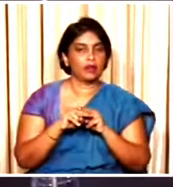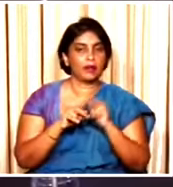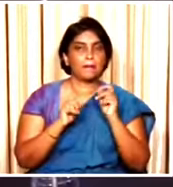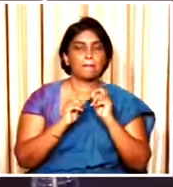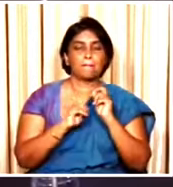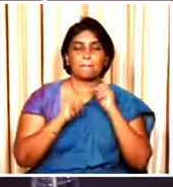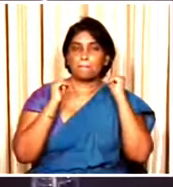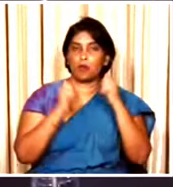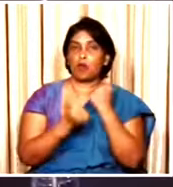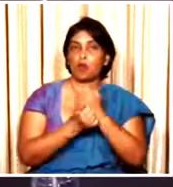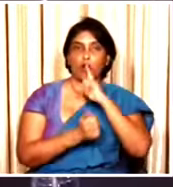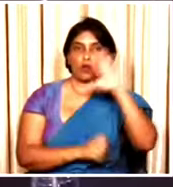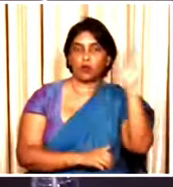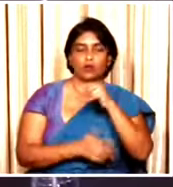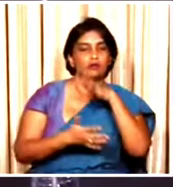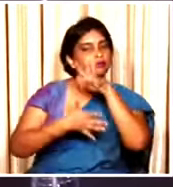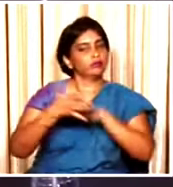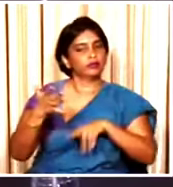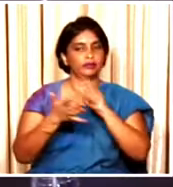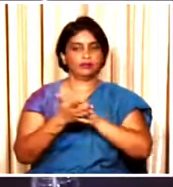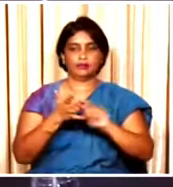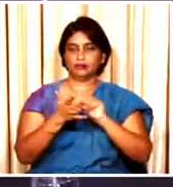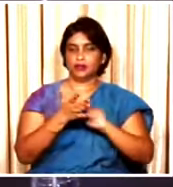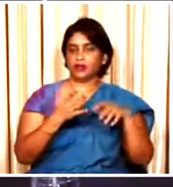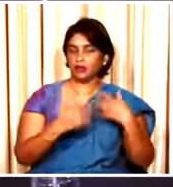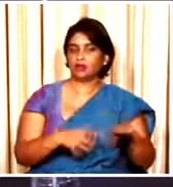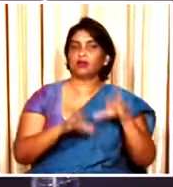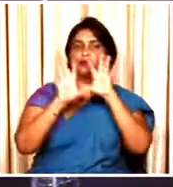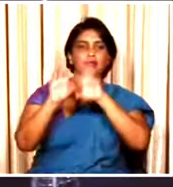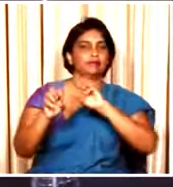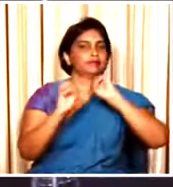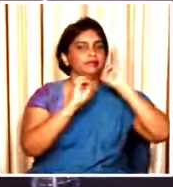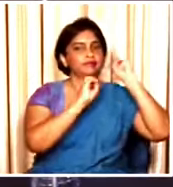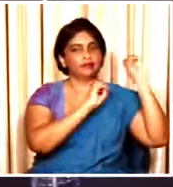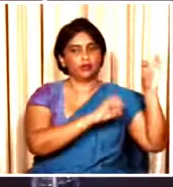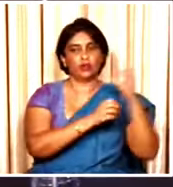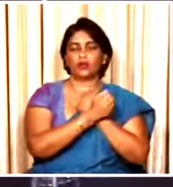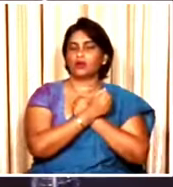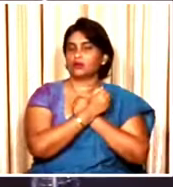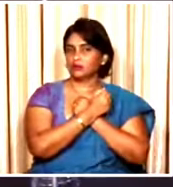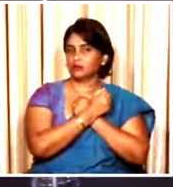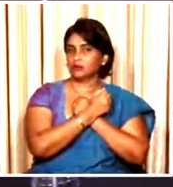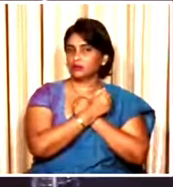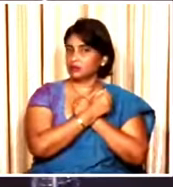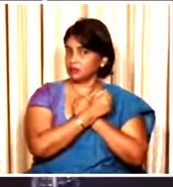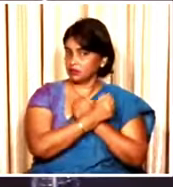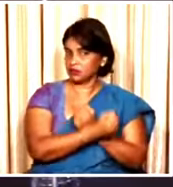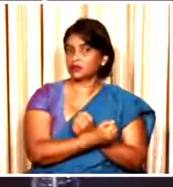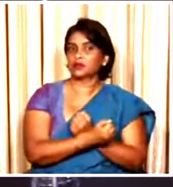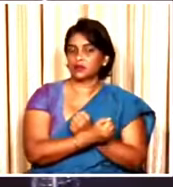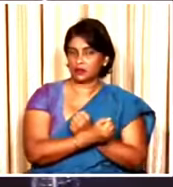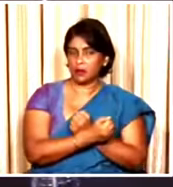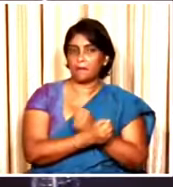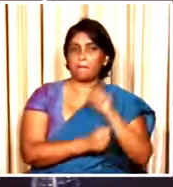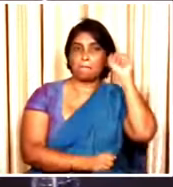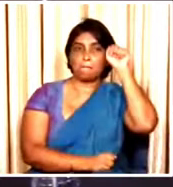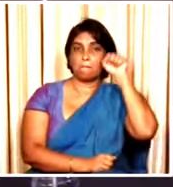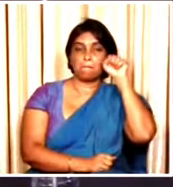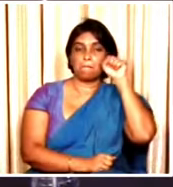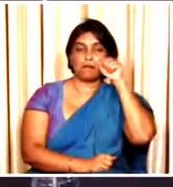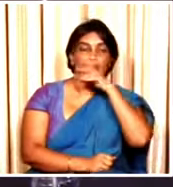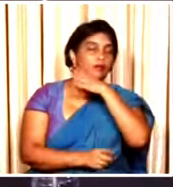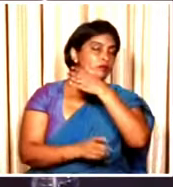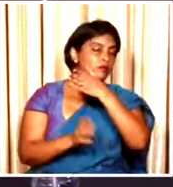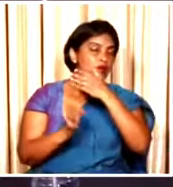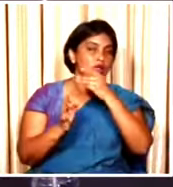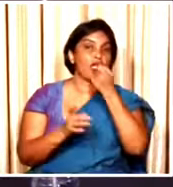පෑලියවුඩ පොලිසියට එන්න කියලා කට උත්තරයක් අරගෙන එහෙම්මම අරගෙන ගිහිල්ලා දැම්මා මාර සිර ගෙදෙට්ට.